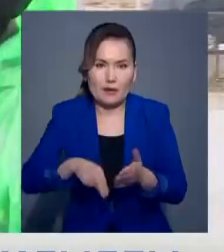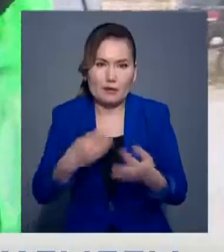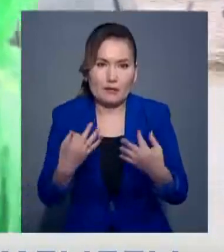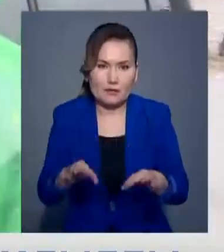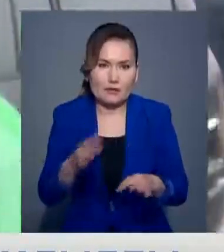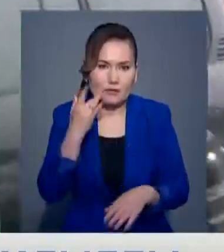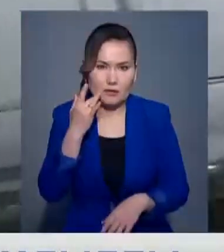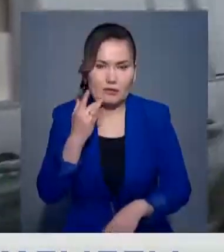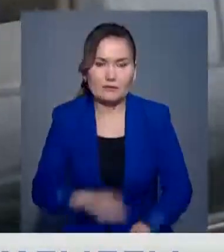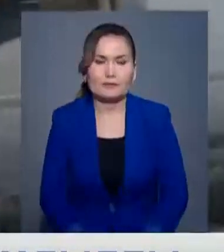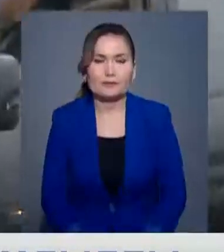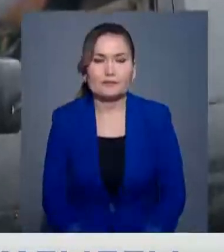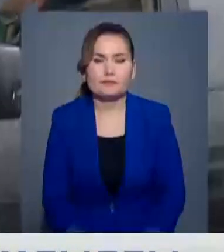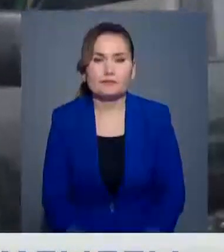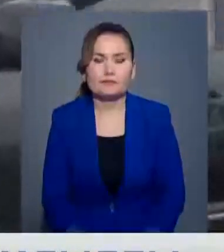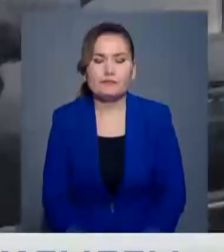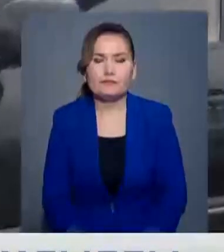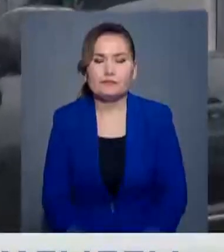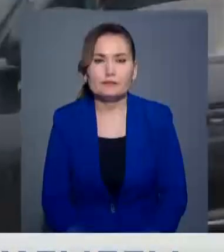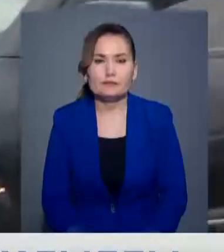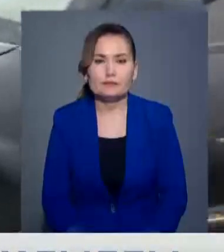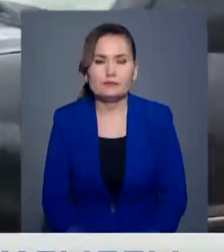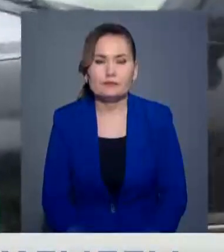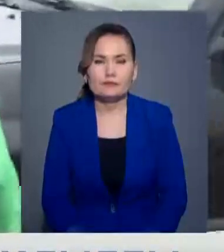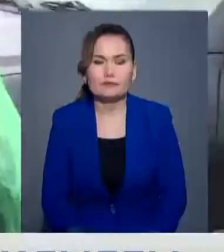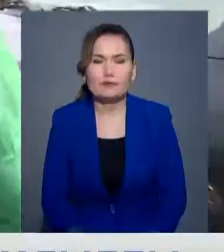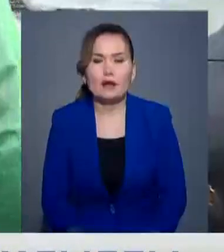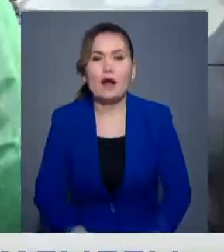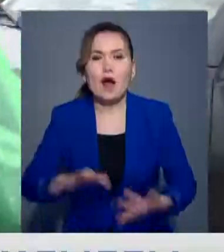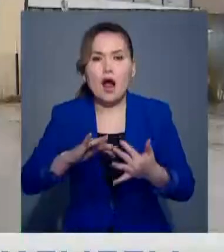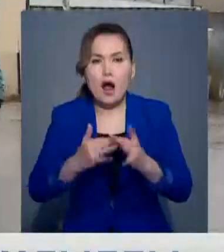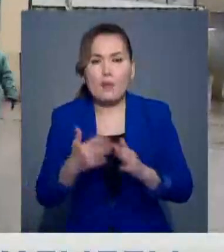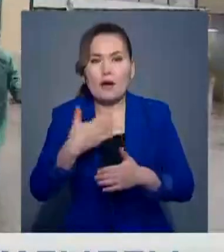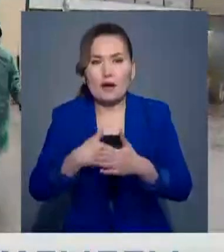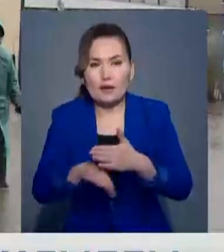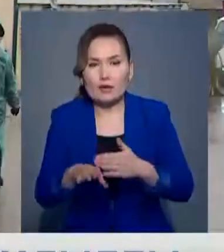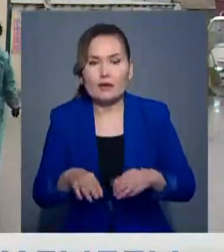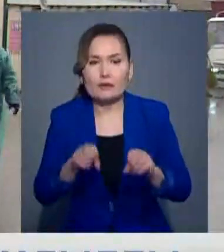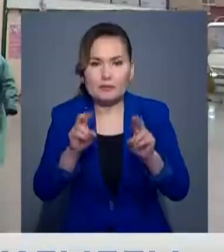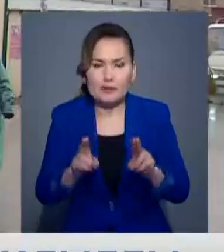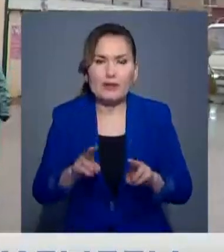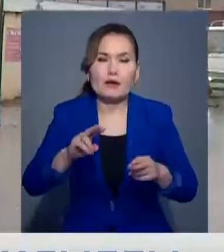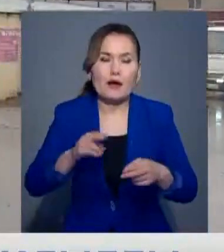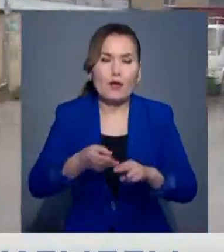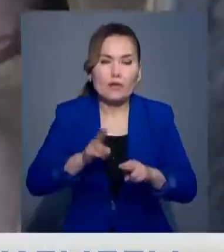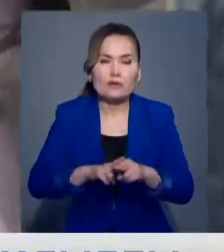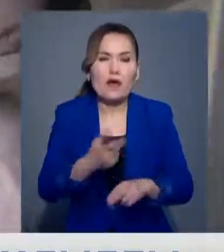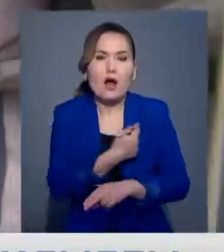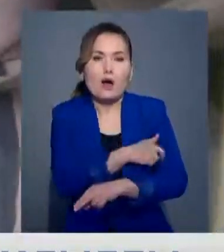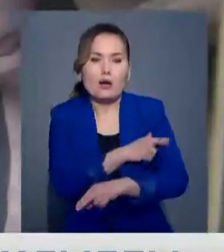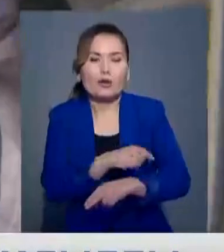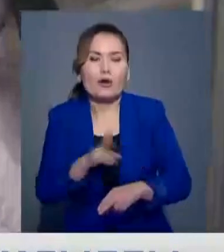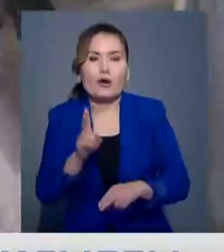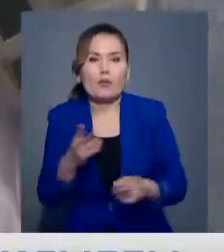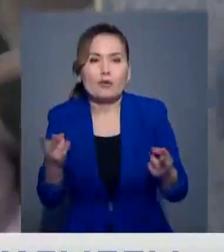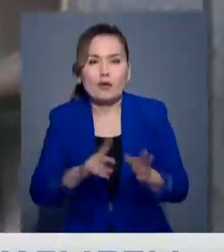справка. Беременная женщина. Тағы ауылдан шығуға жеке бастың кей мәселелері де қарастырылады. Біз қоқырын